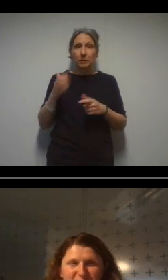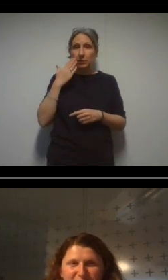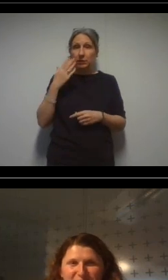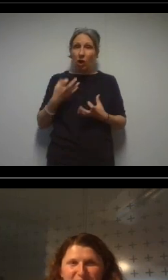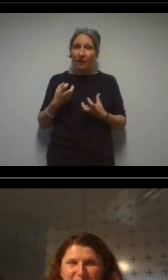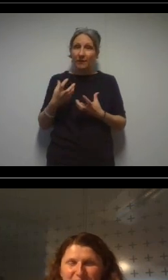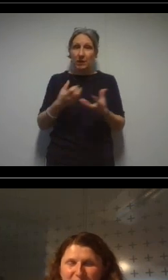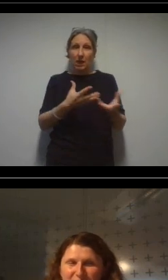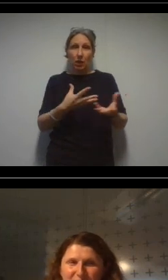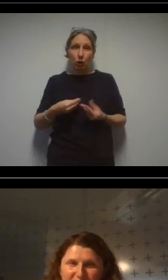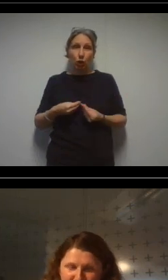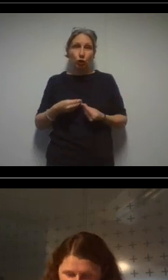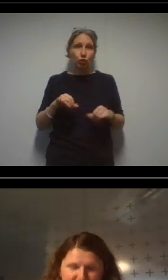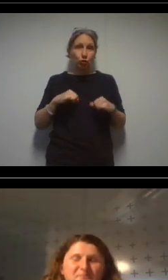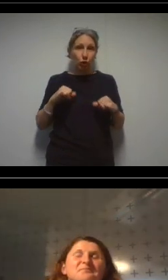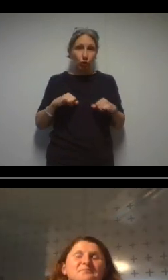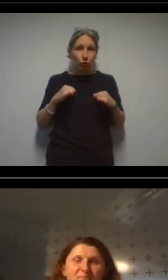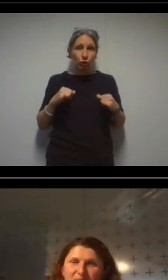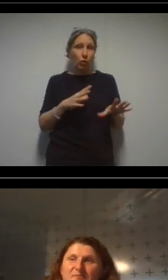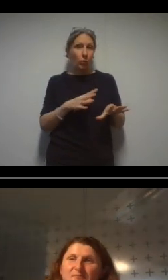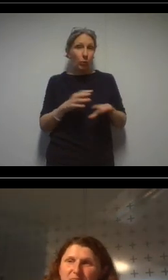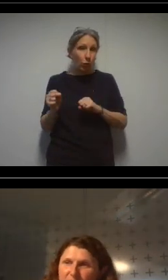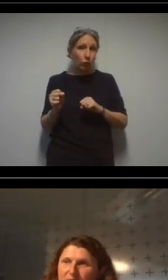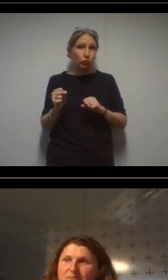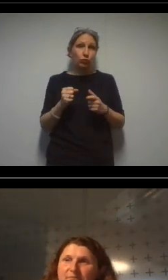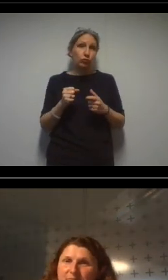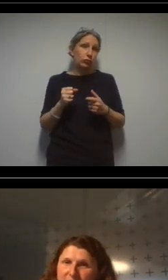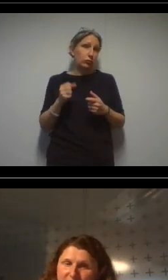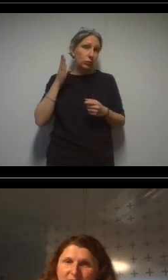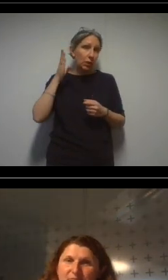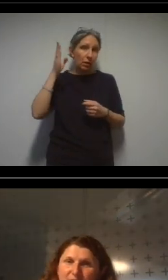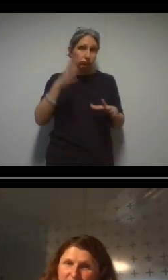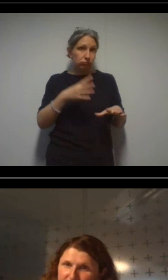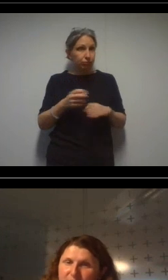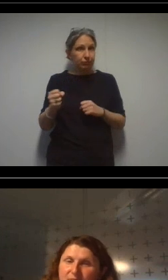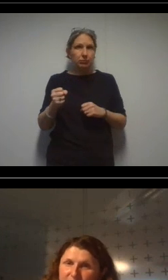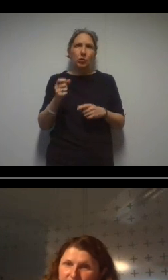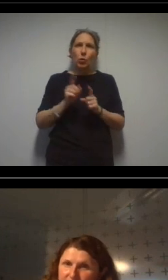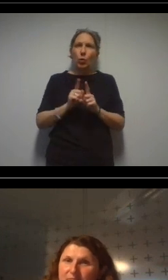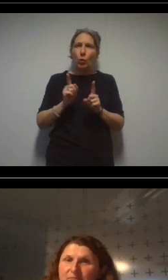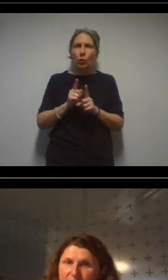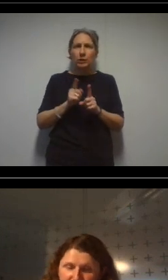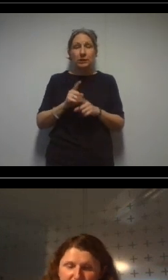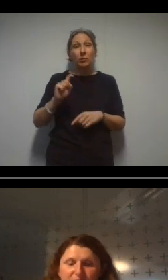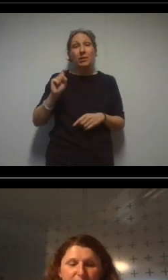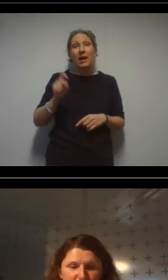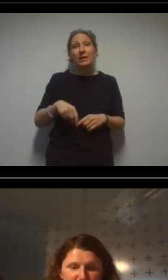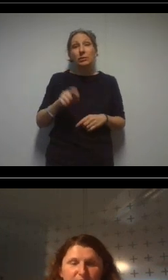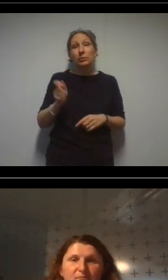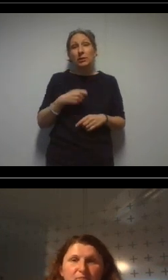jeunes et de les embaucher, in fine, et de répondre aussi à une obligation d'emploi de 6% de travailleurs handicapés, parce qu'on parle aussi de